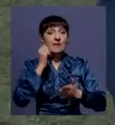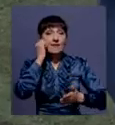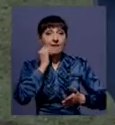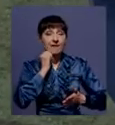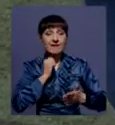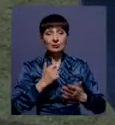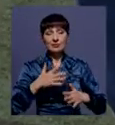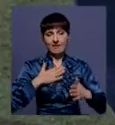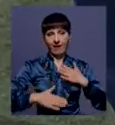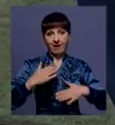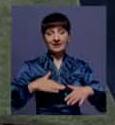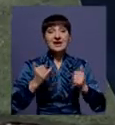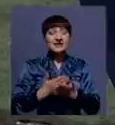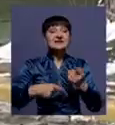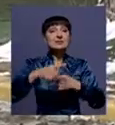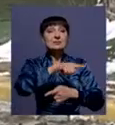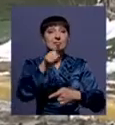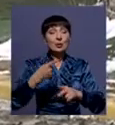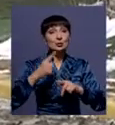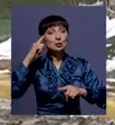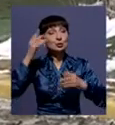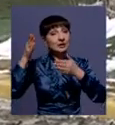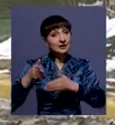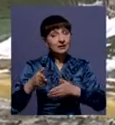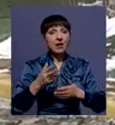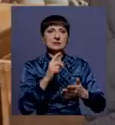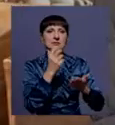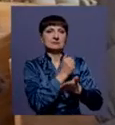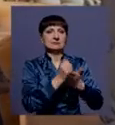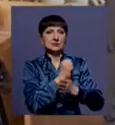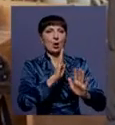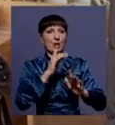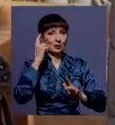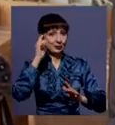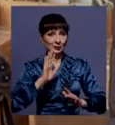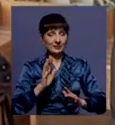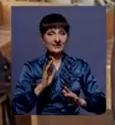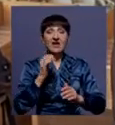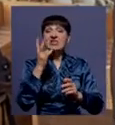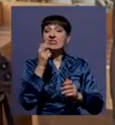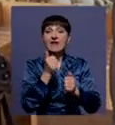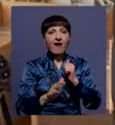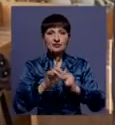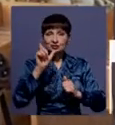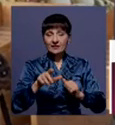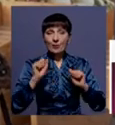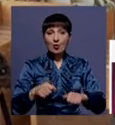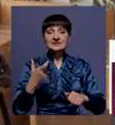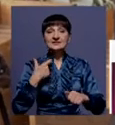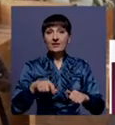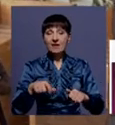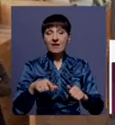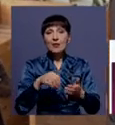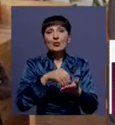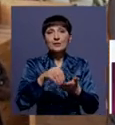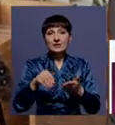рыночной экономики есть предприниматели, которые думают не только о прибыли. Не каждый человек может позволить себе что-то